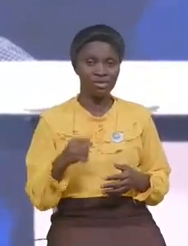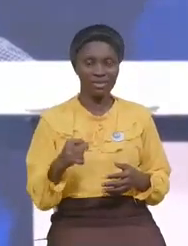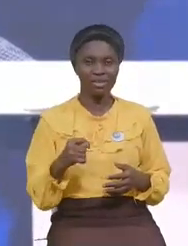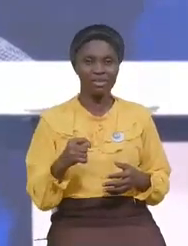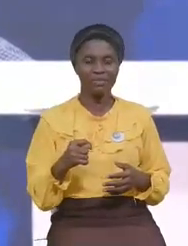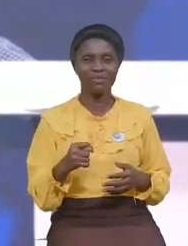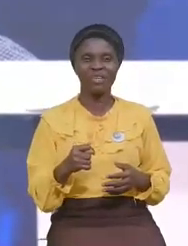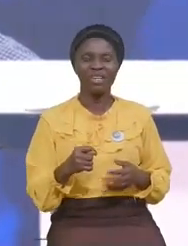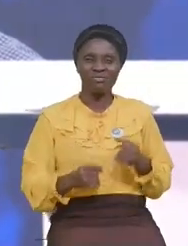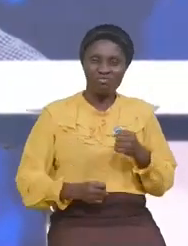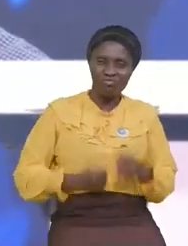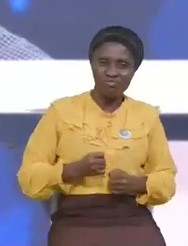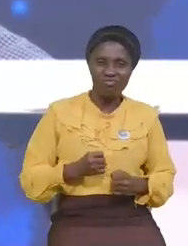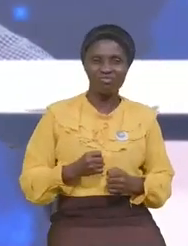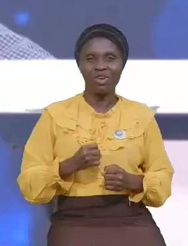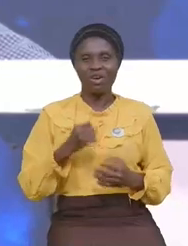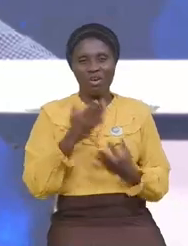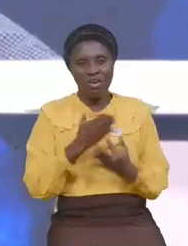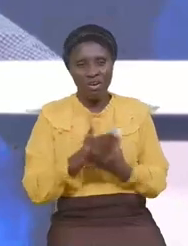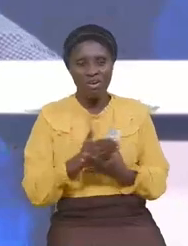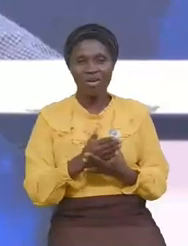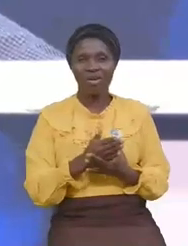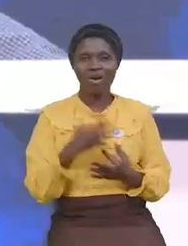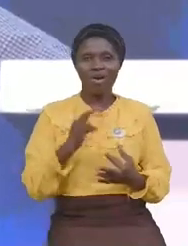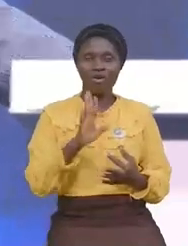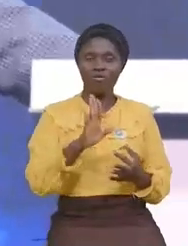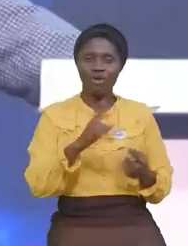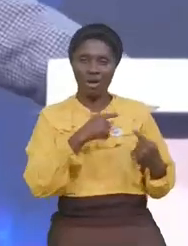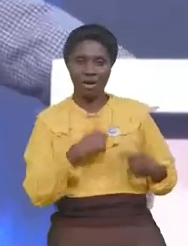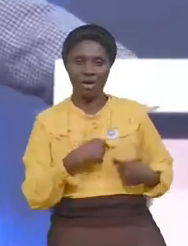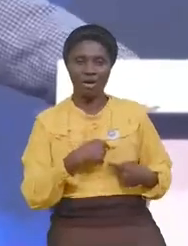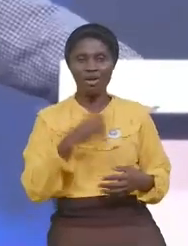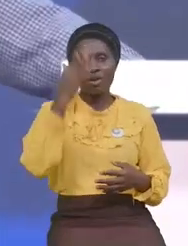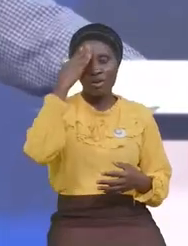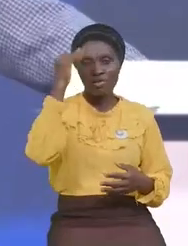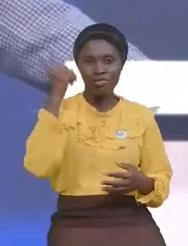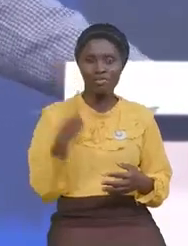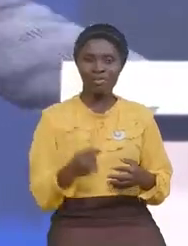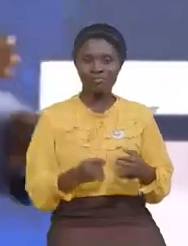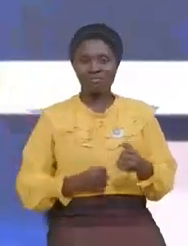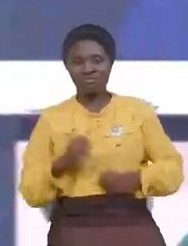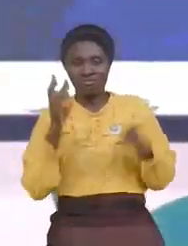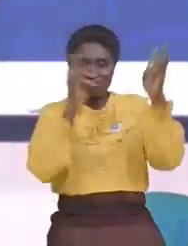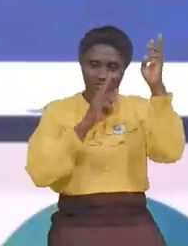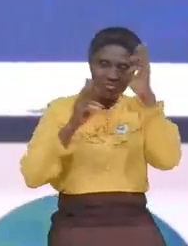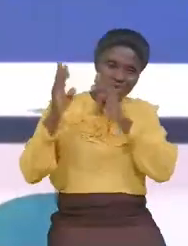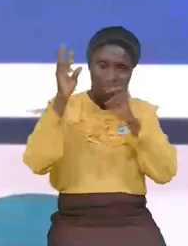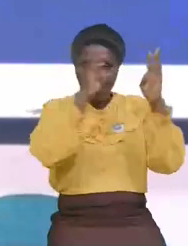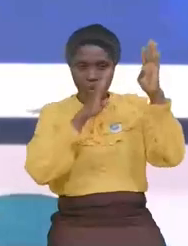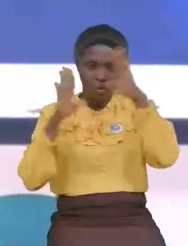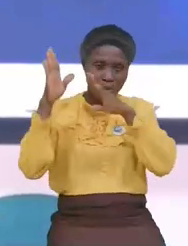Il connaît les palpitations de ton cœur. Il connaît ton souci.